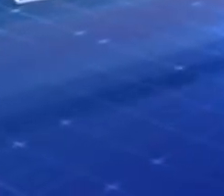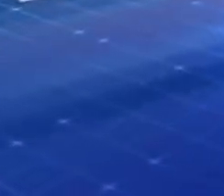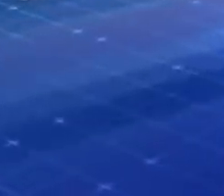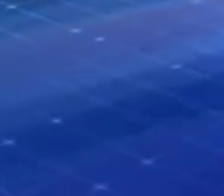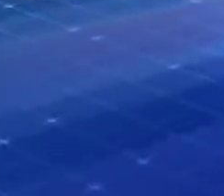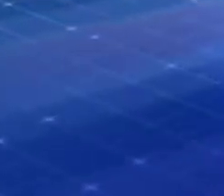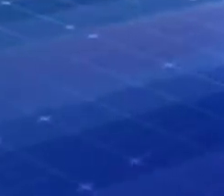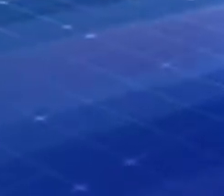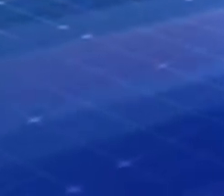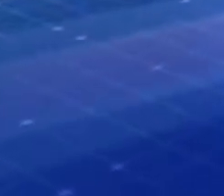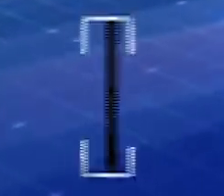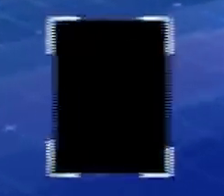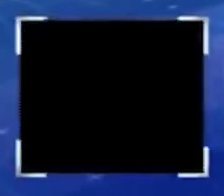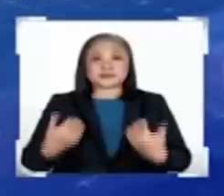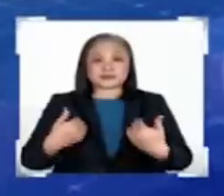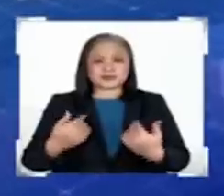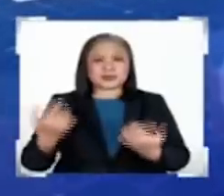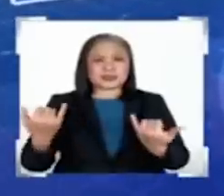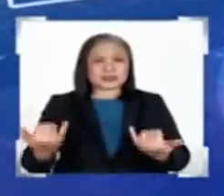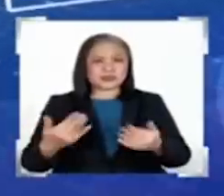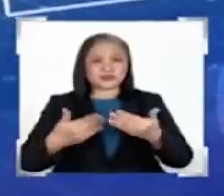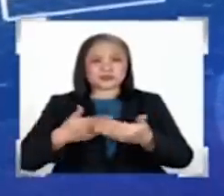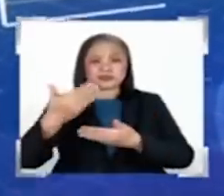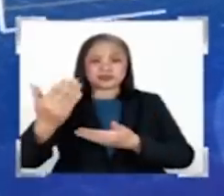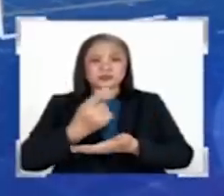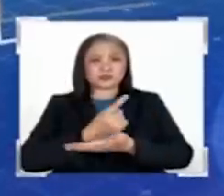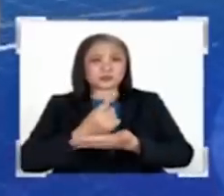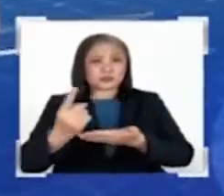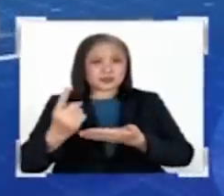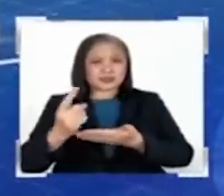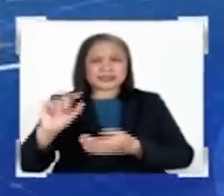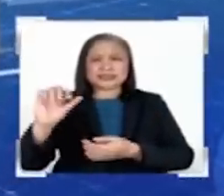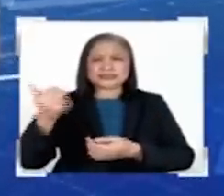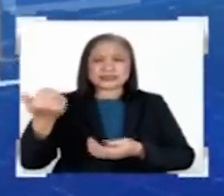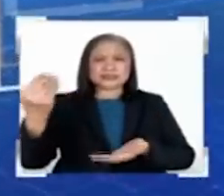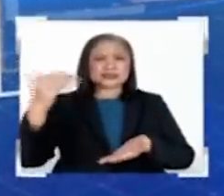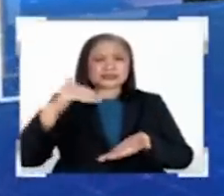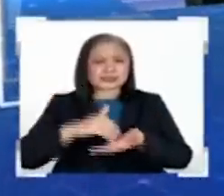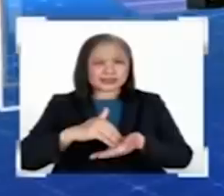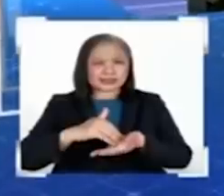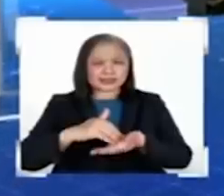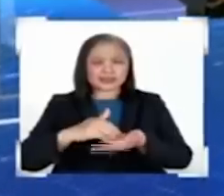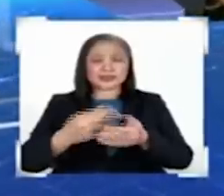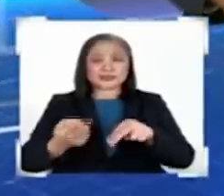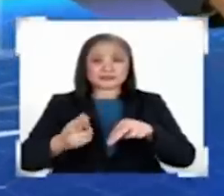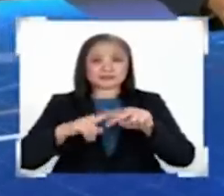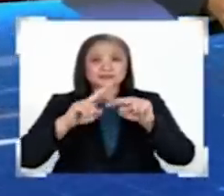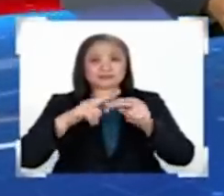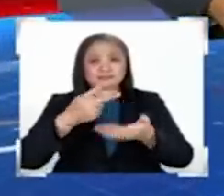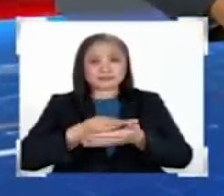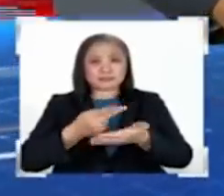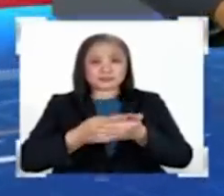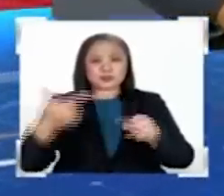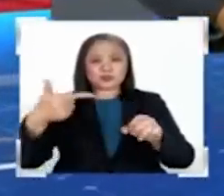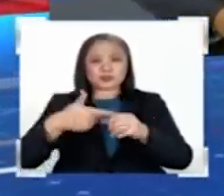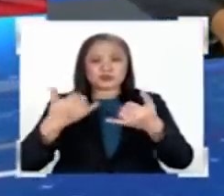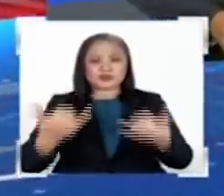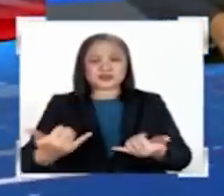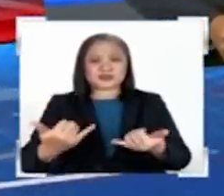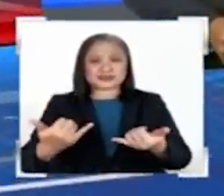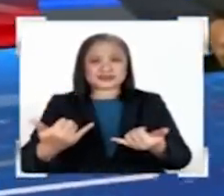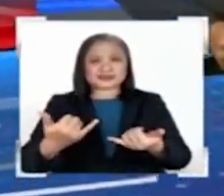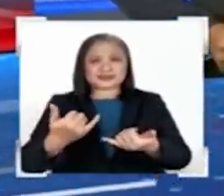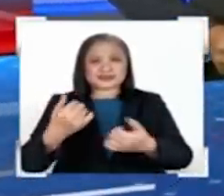Iga, nagbabadya sa susunod na linggo ang 10th taas presyo sa petrolyo ngayong taon. Ang nakikitang dagdag sa